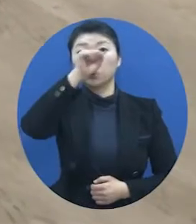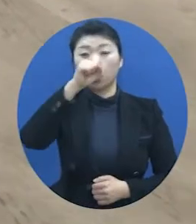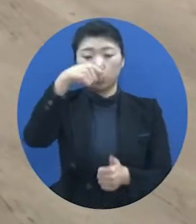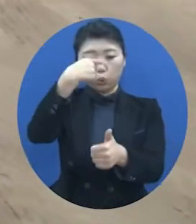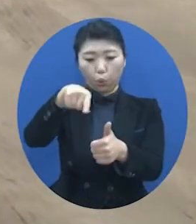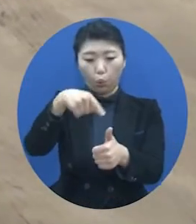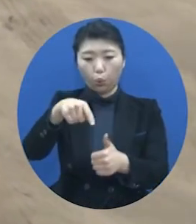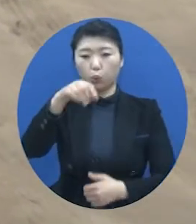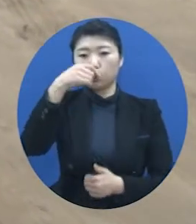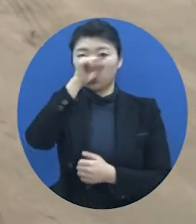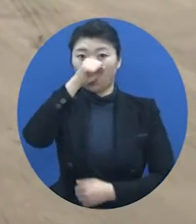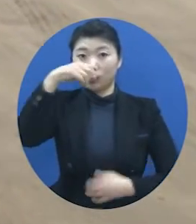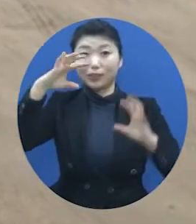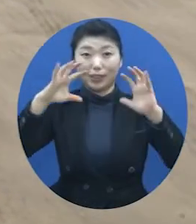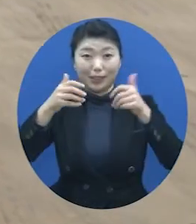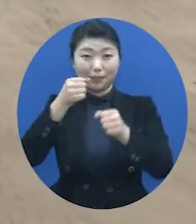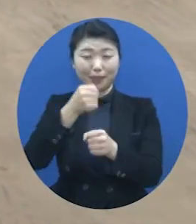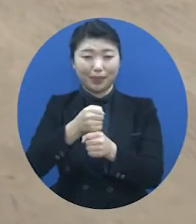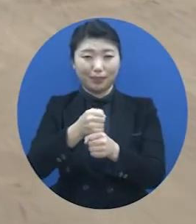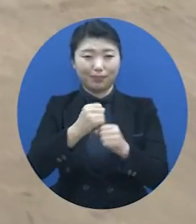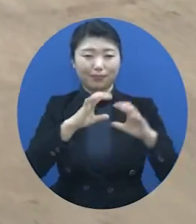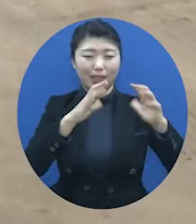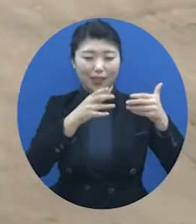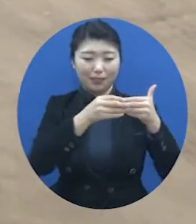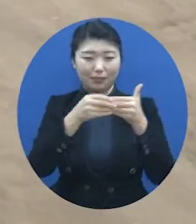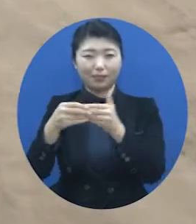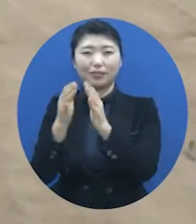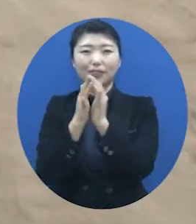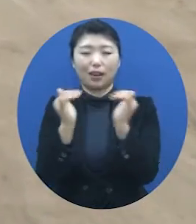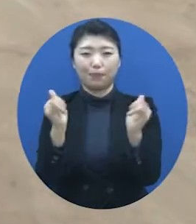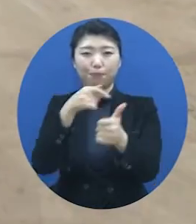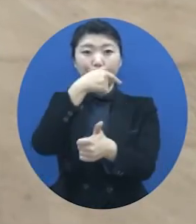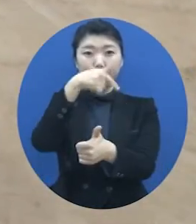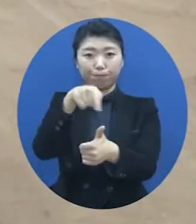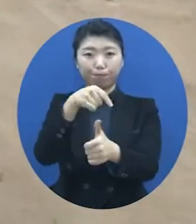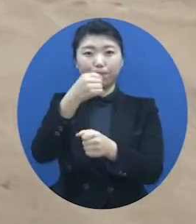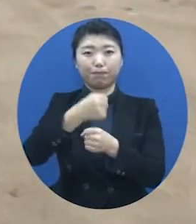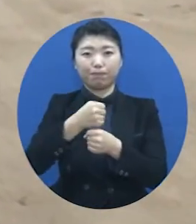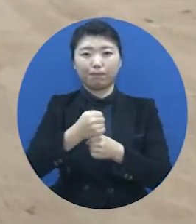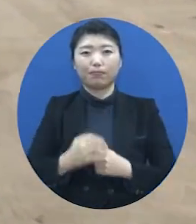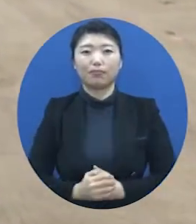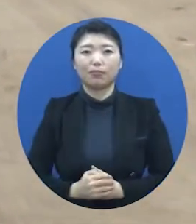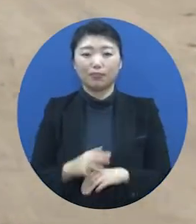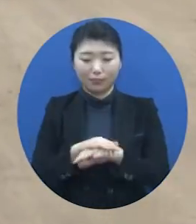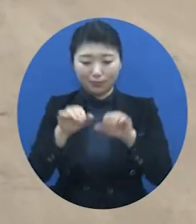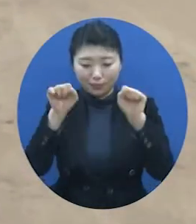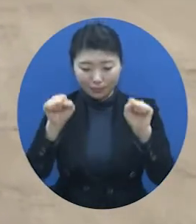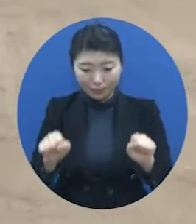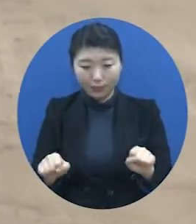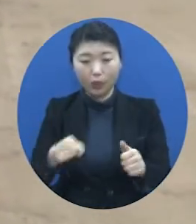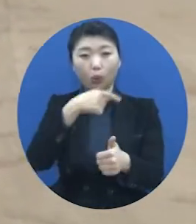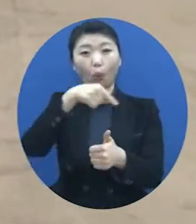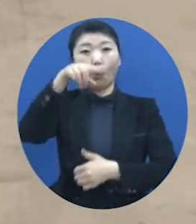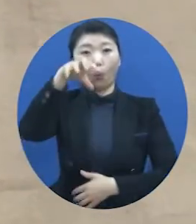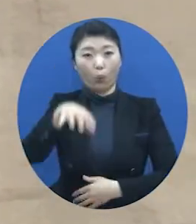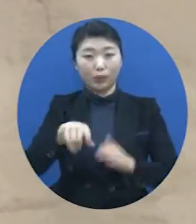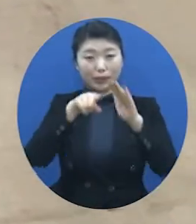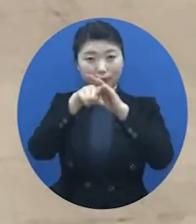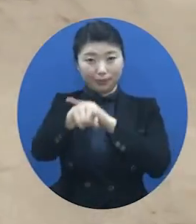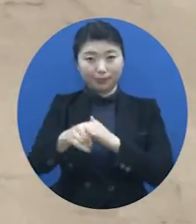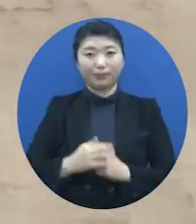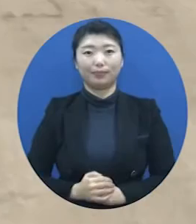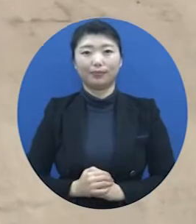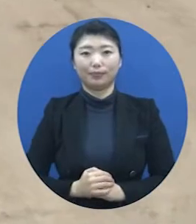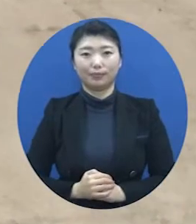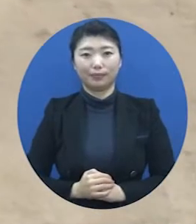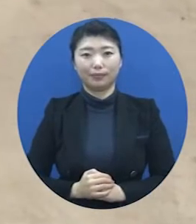좋은 교육이 좋은 세상을 만듭니다. 세상을 이끌어가는 사람도 교육이 만듭니다. 안녕하세요. 교육 현장을 찾아서